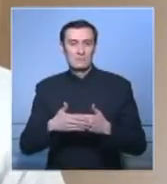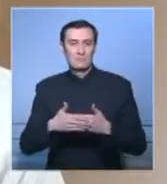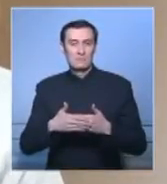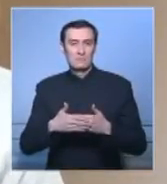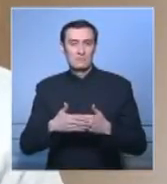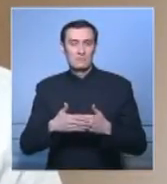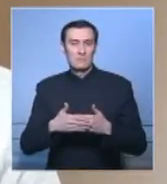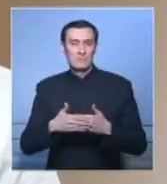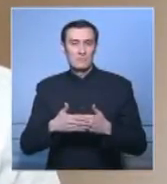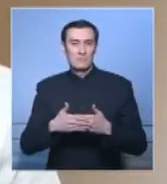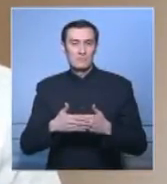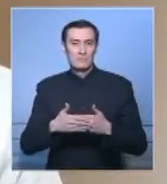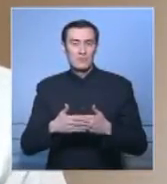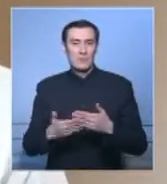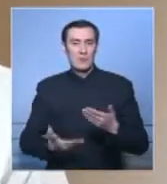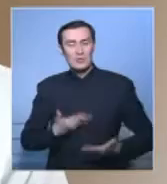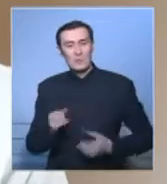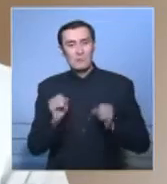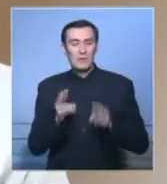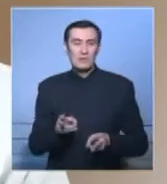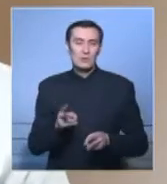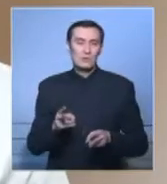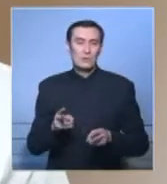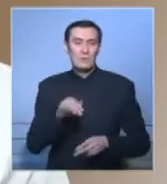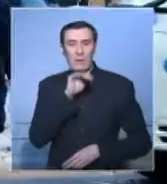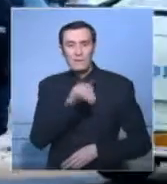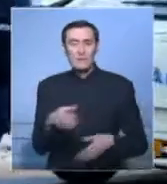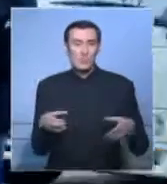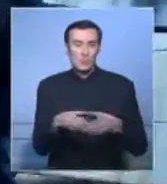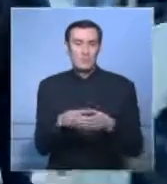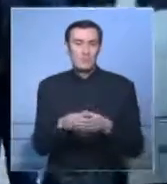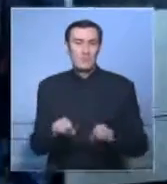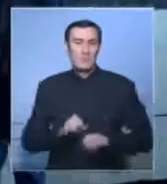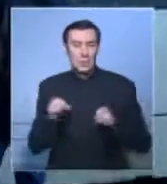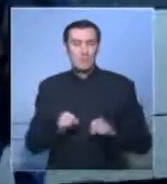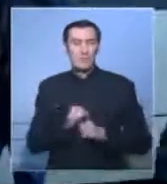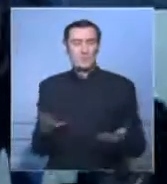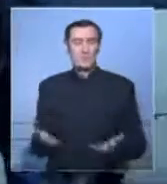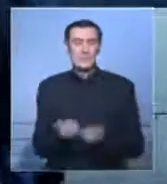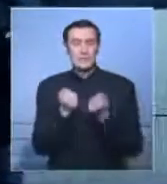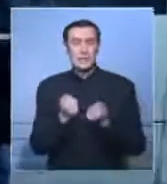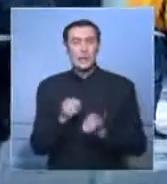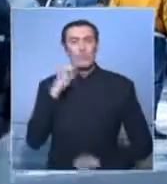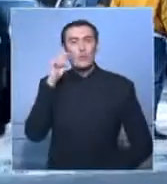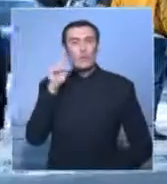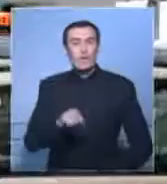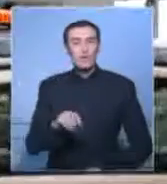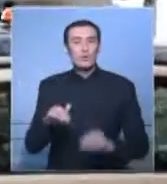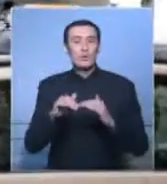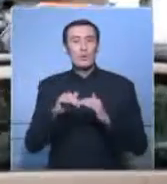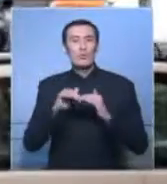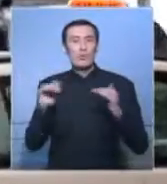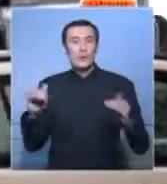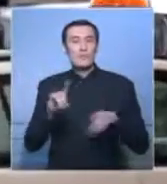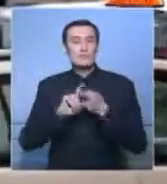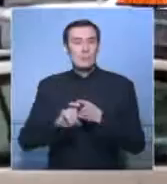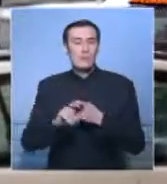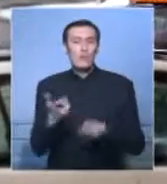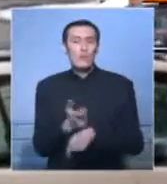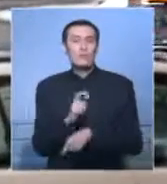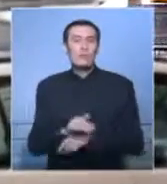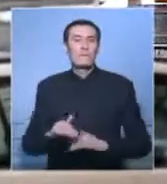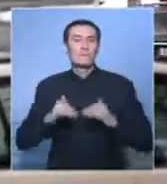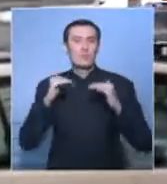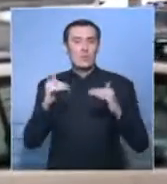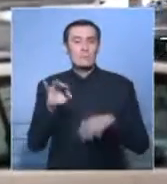Все борются, врачи, профессор Каминский. Напомню, в Украине уровень эпидемии остается